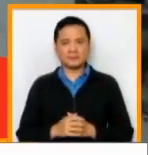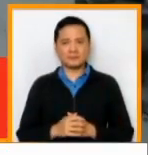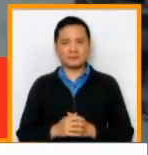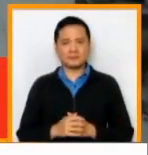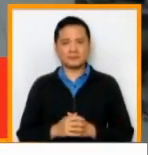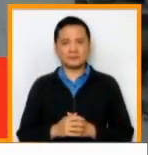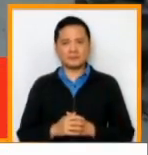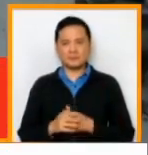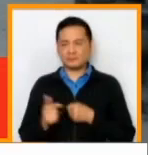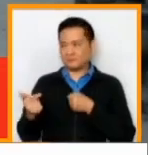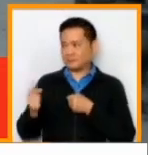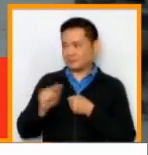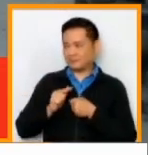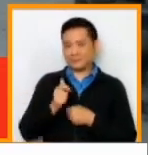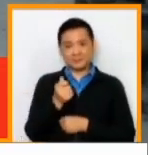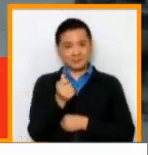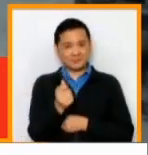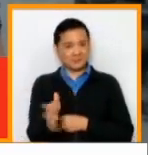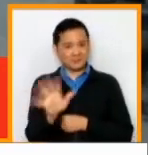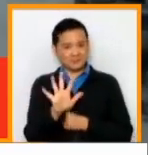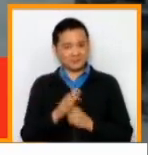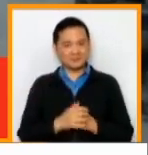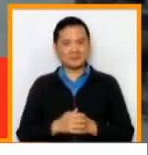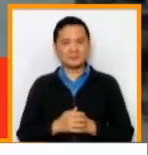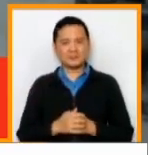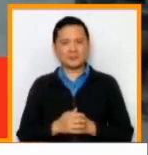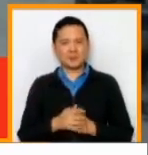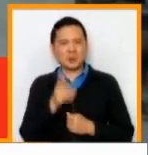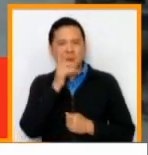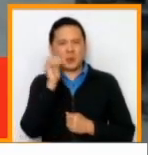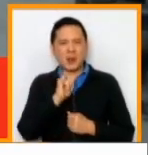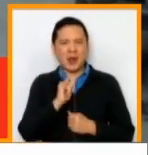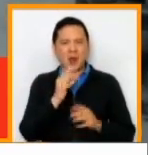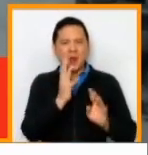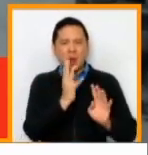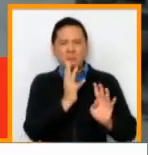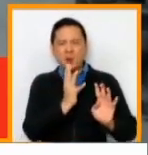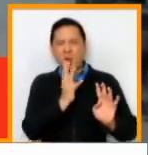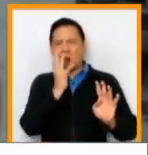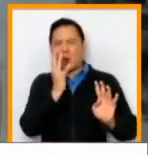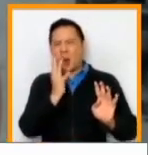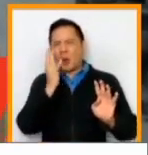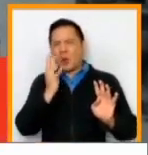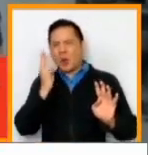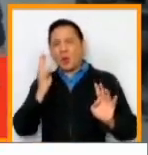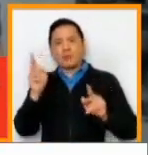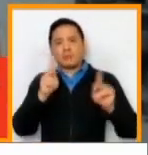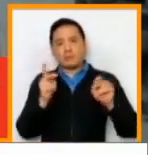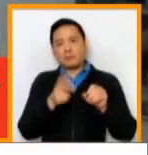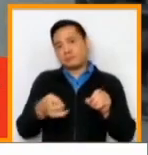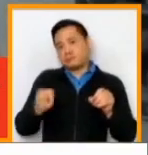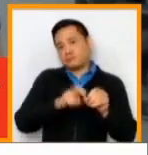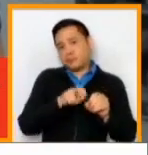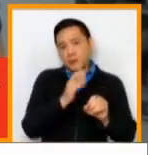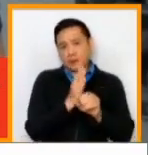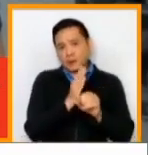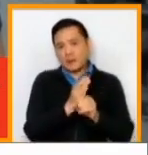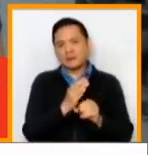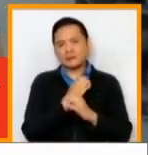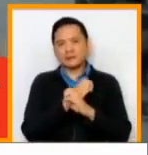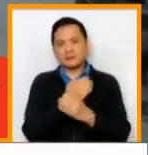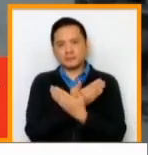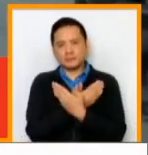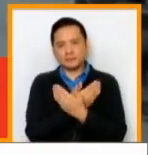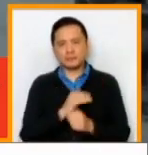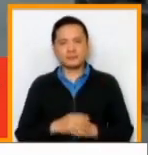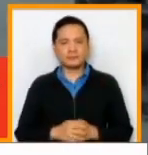Igan, good morning. Napakahaba na ng pila ng mga paserong sasakay ng bus dito sa EDSA Monumento. Pagdating naman doon sa mga usapin